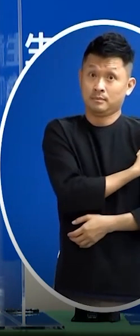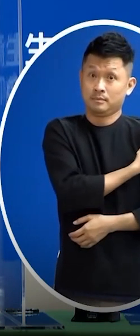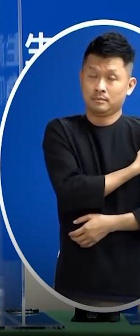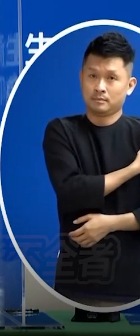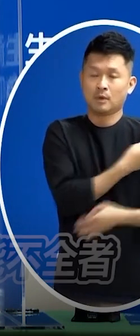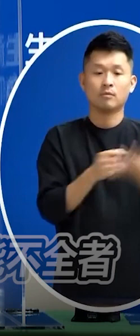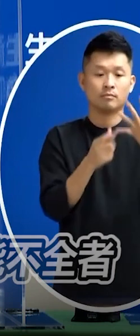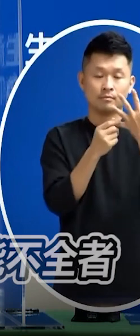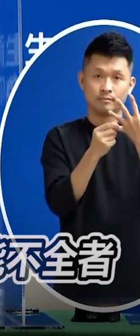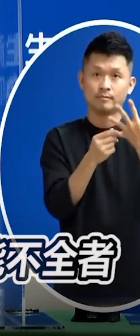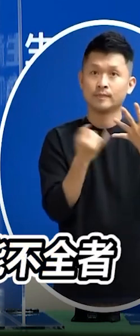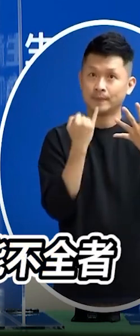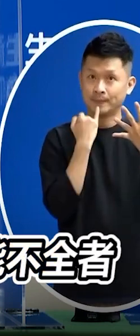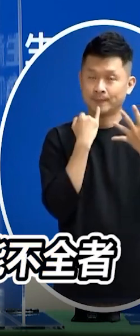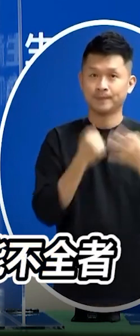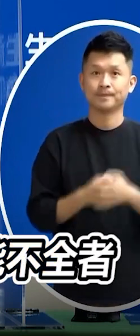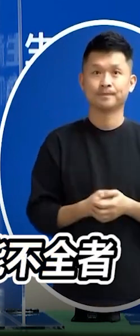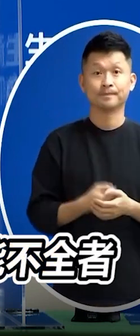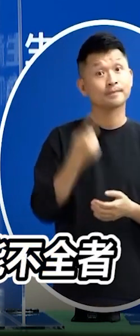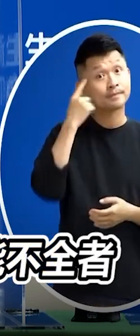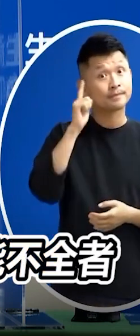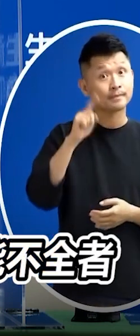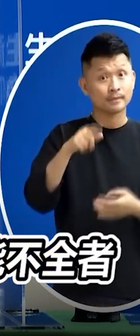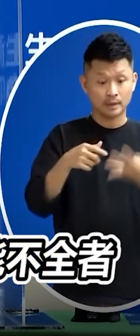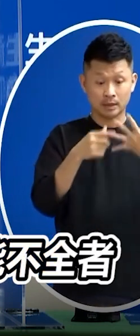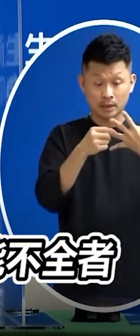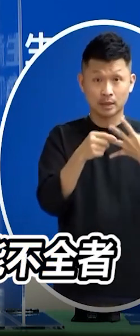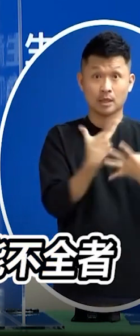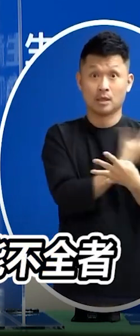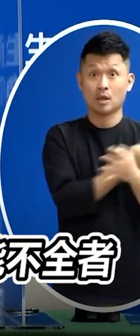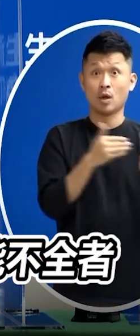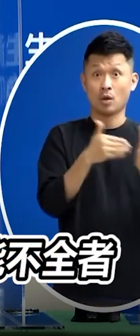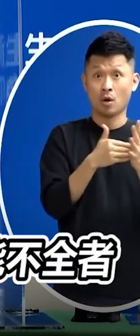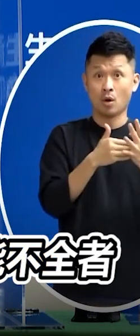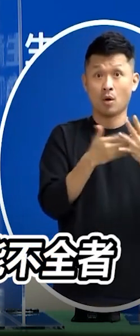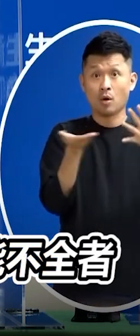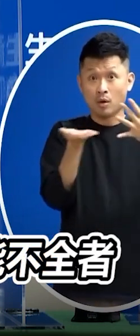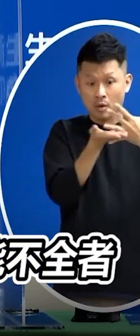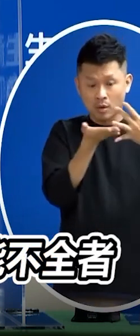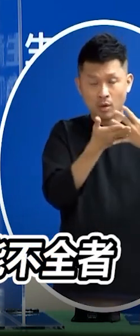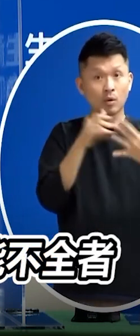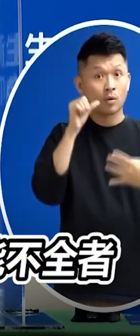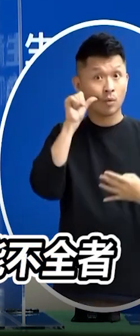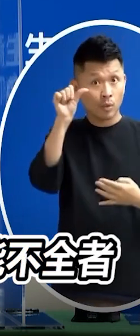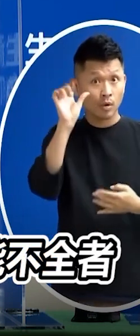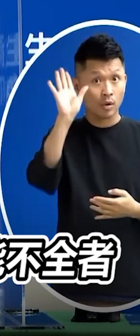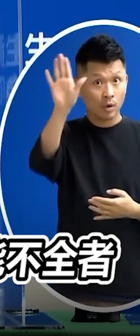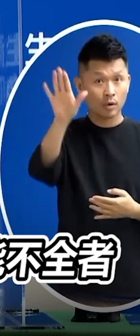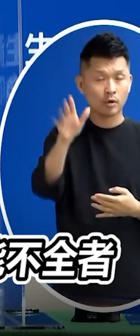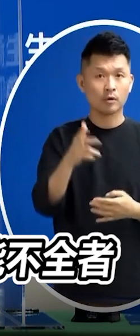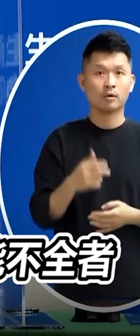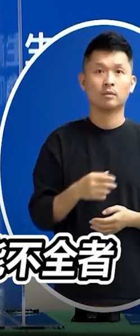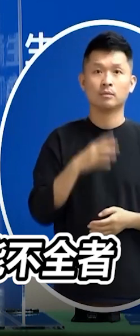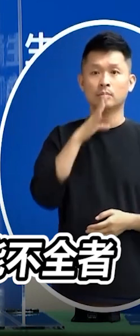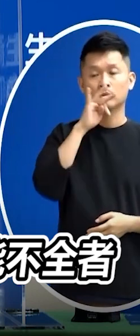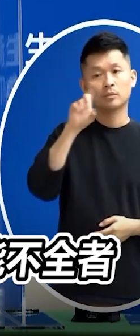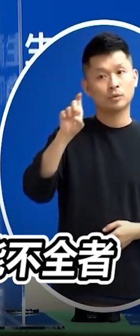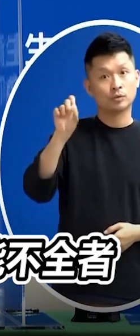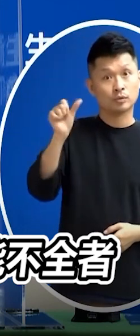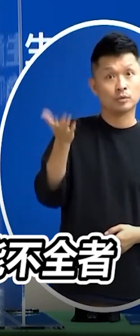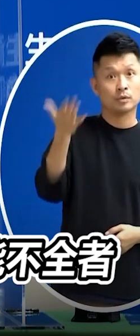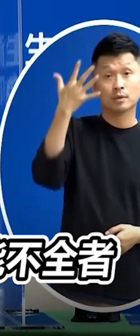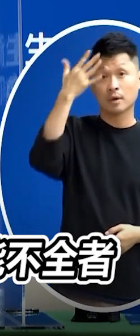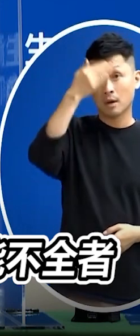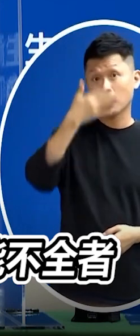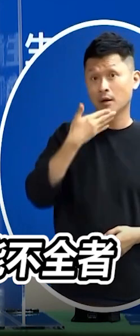追加剂，指的就是说已经打过第一次追加剂的满5个月。那我们刚才等一下讲的就65岁以上的